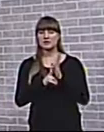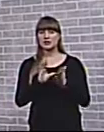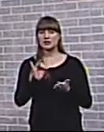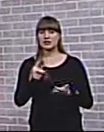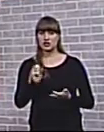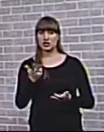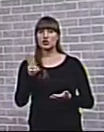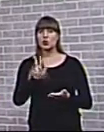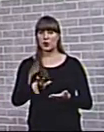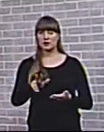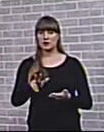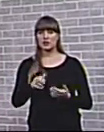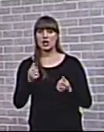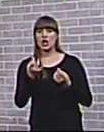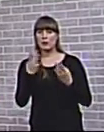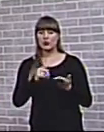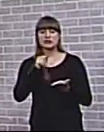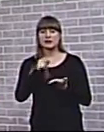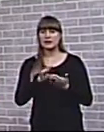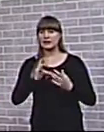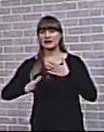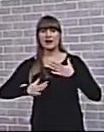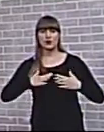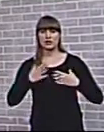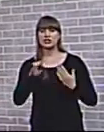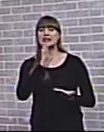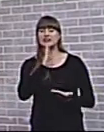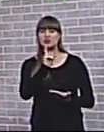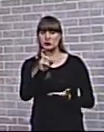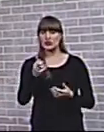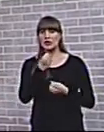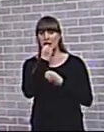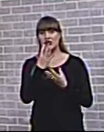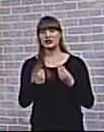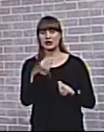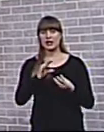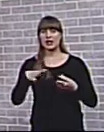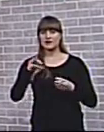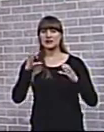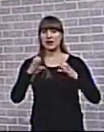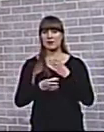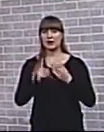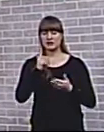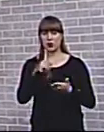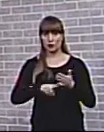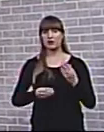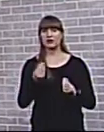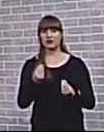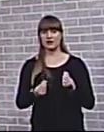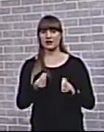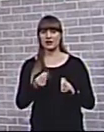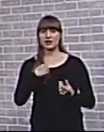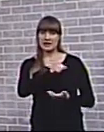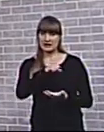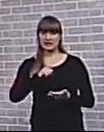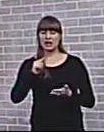трехами. Просто полетела на кураже, и девчонки хорошо играли. А когда вся команда играет уверенно, и сам чувствуешь себя уверенно,